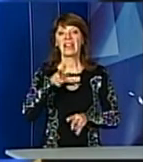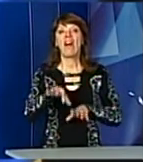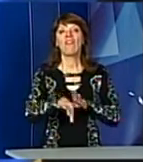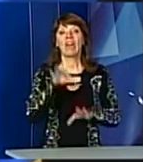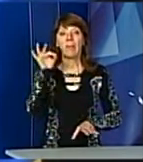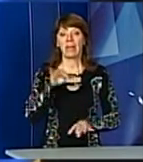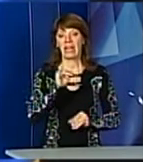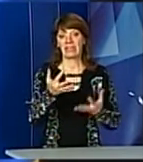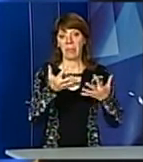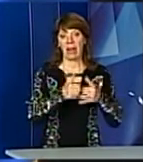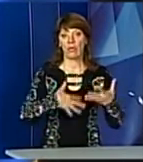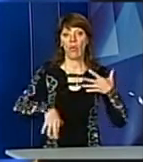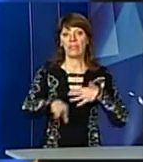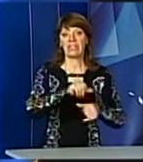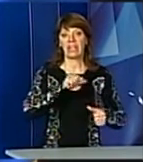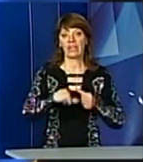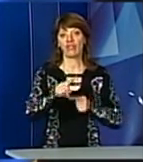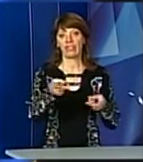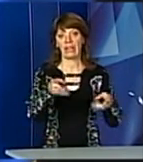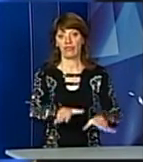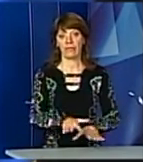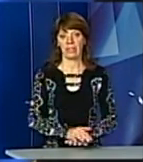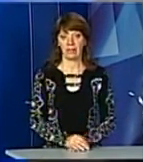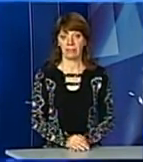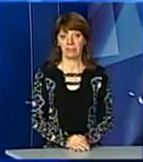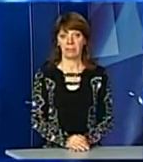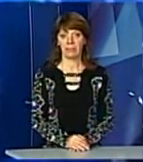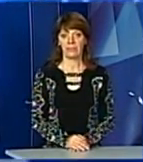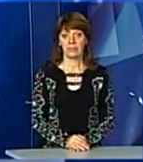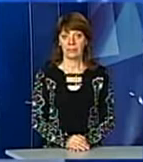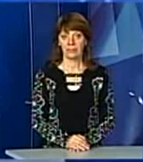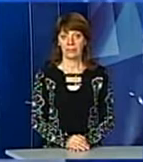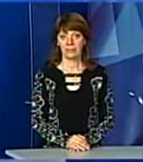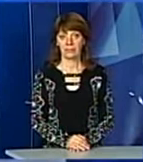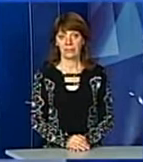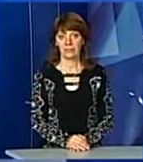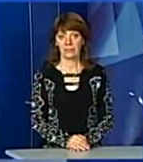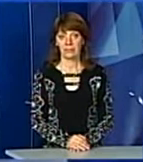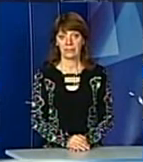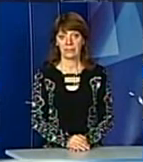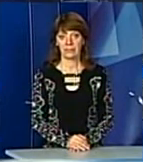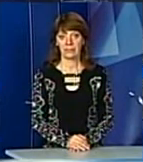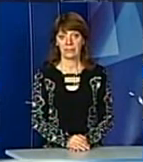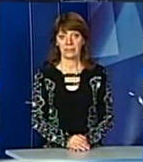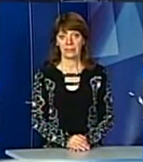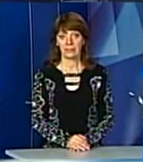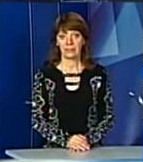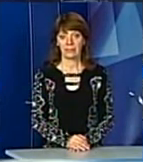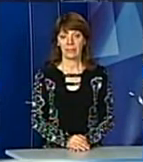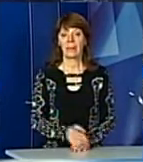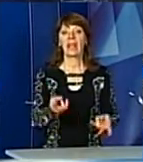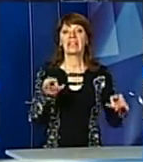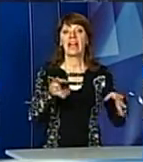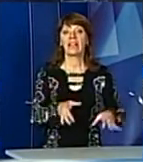вибір із переліку всіх інших, що залишився.